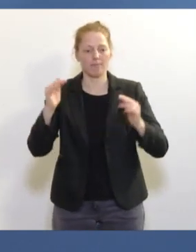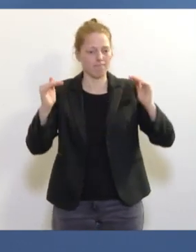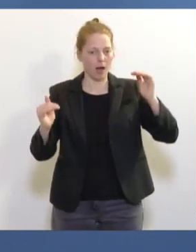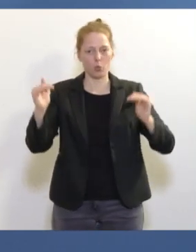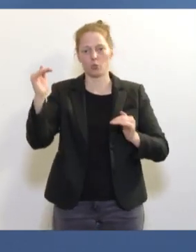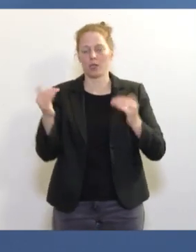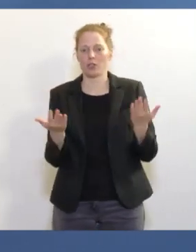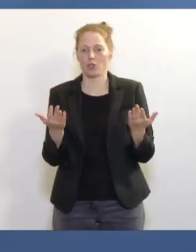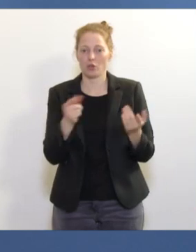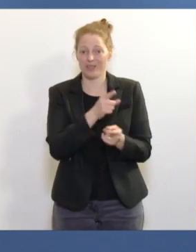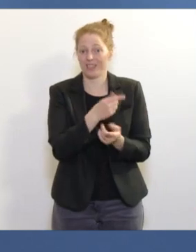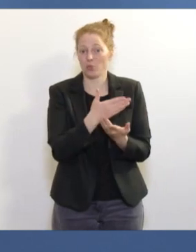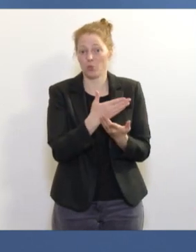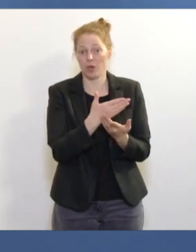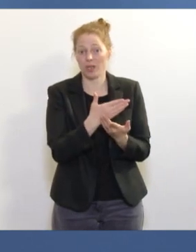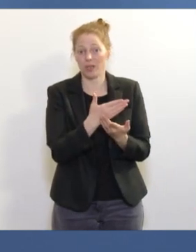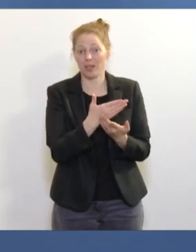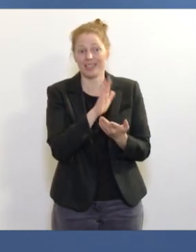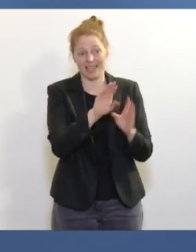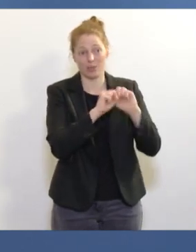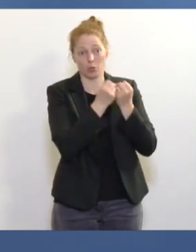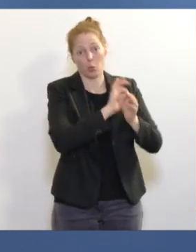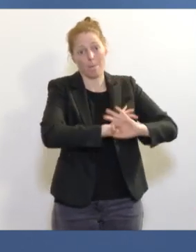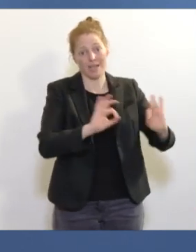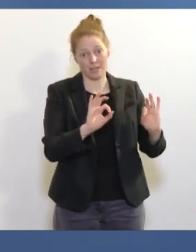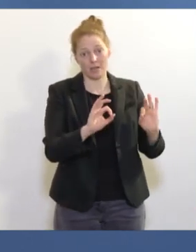Kehr, die Breitschöllerin haben, müssen noch am meisten drohen.